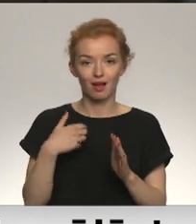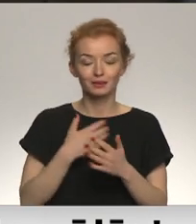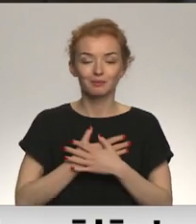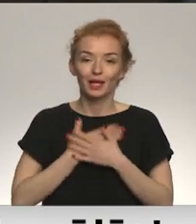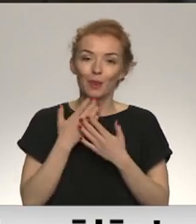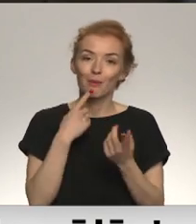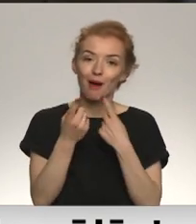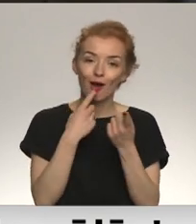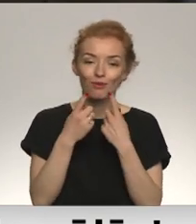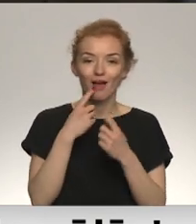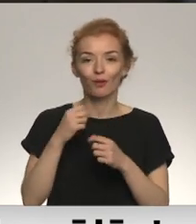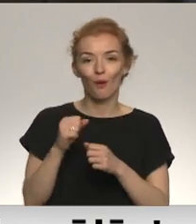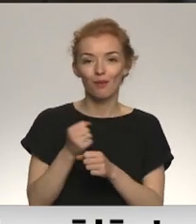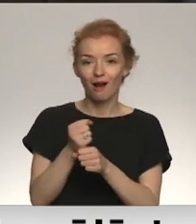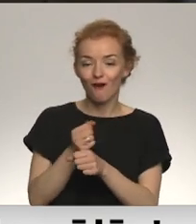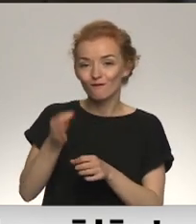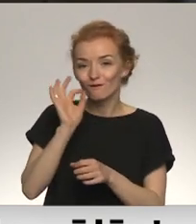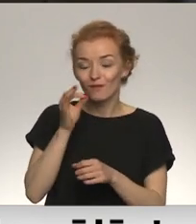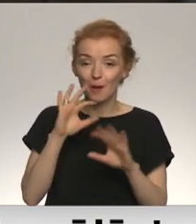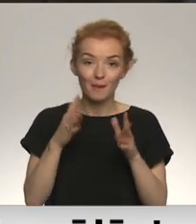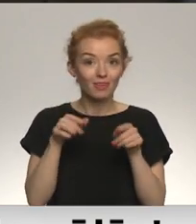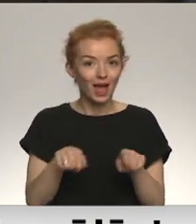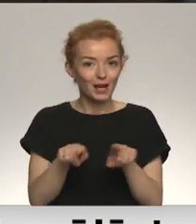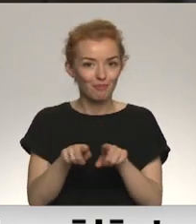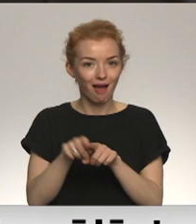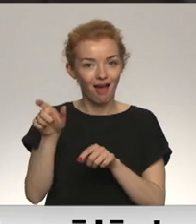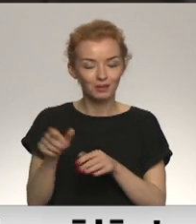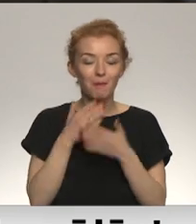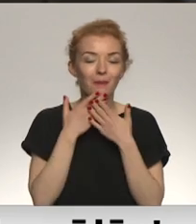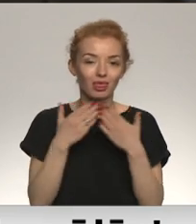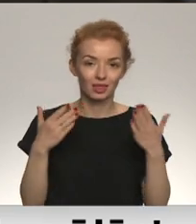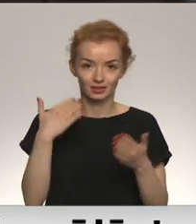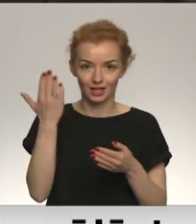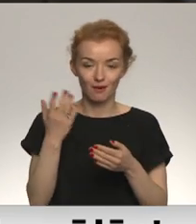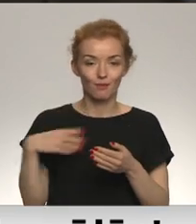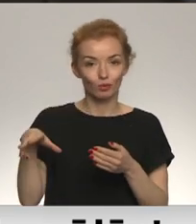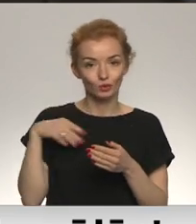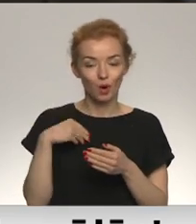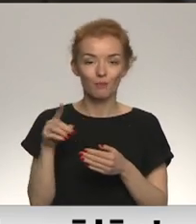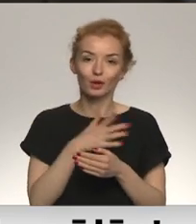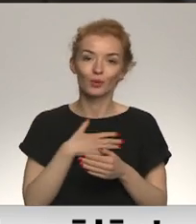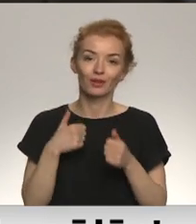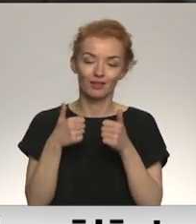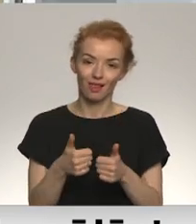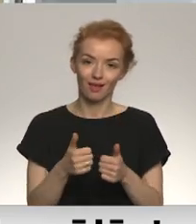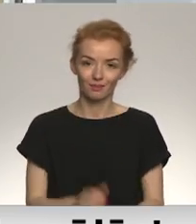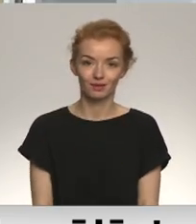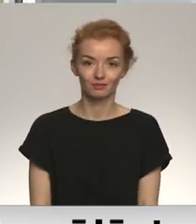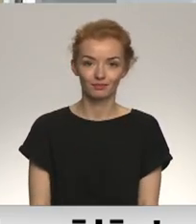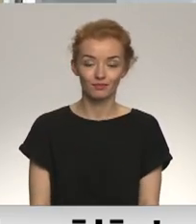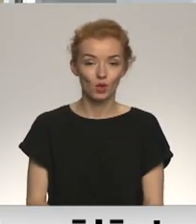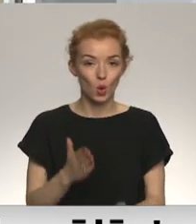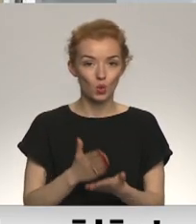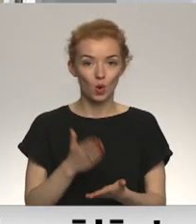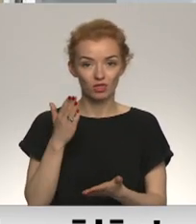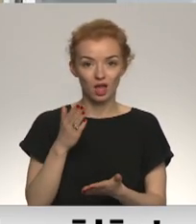parunāties, kafiju ar meitenēm kopā padzert, bet man šeit ir māsa un paldies Dievam, ka ir. Mums abām kopā ir tik labi.